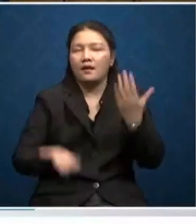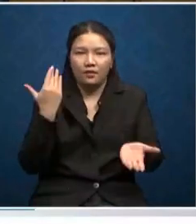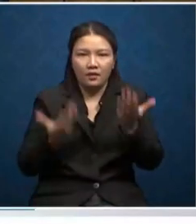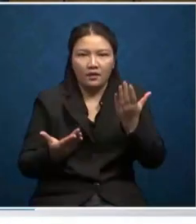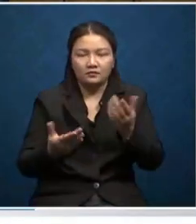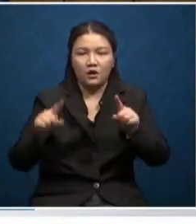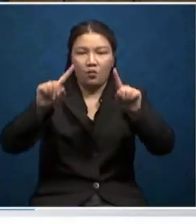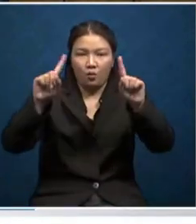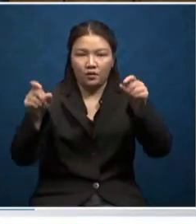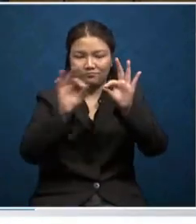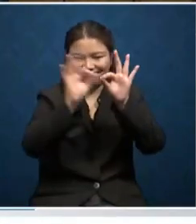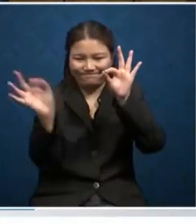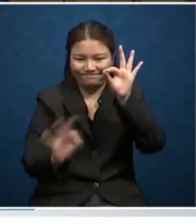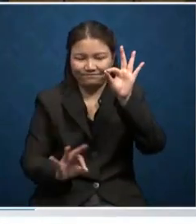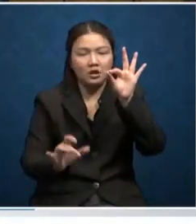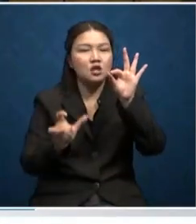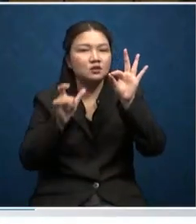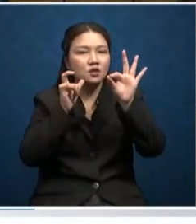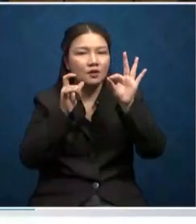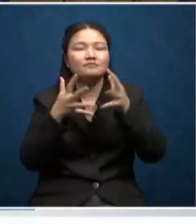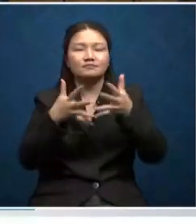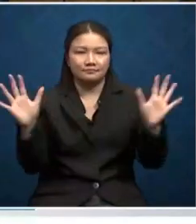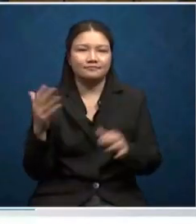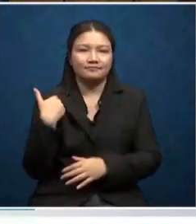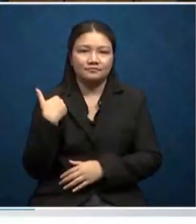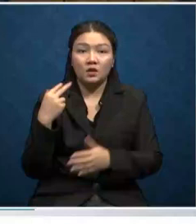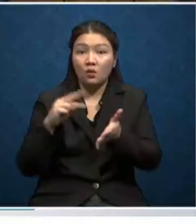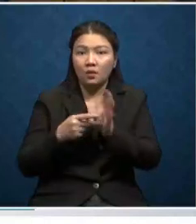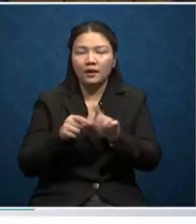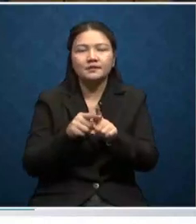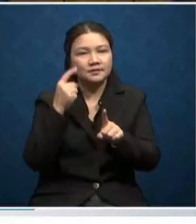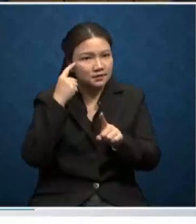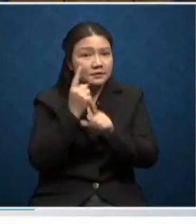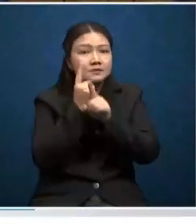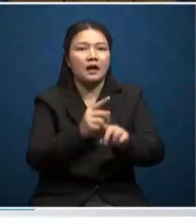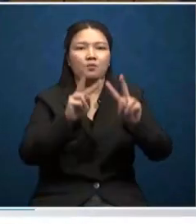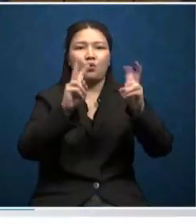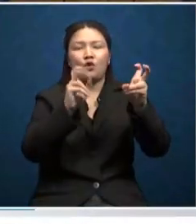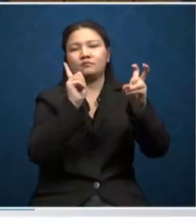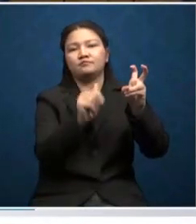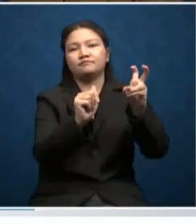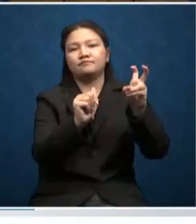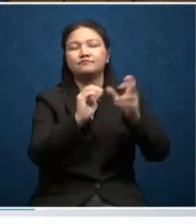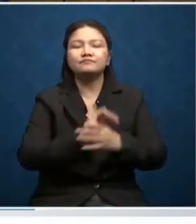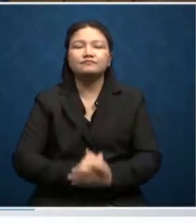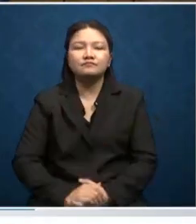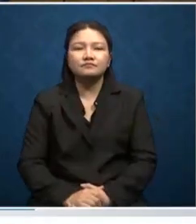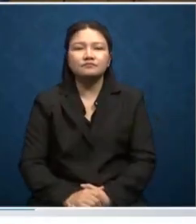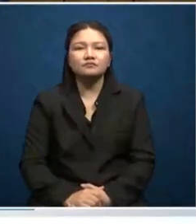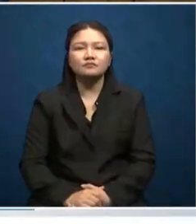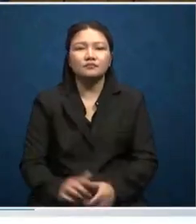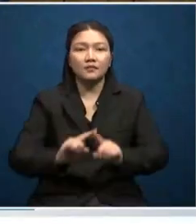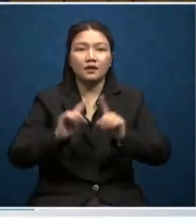ไว้ยาวเหยียดเลยนะครับเพราะฉะนั้นเนี่ยเรื่องนี้เป็นเรื่องหลักการโดยตรงแต่ว่า